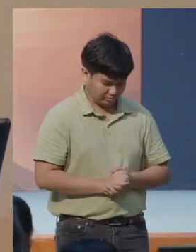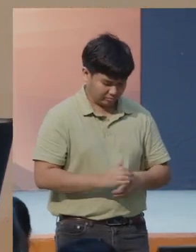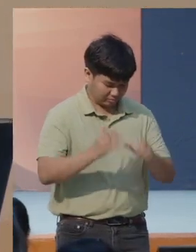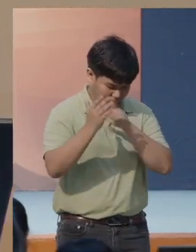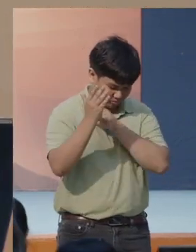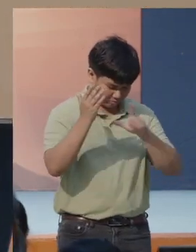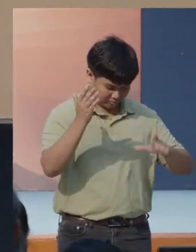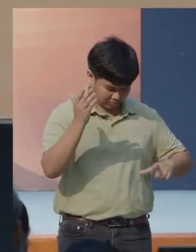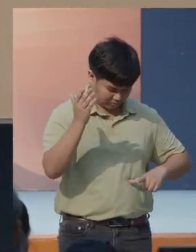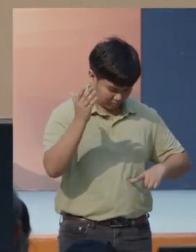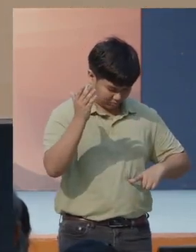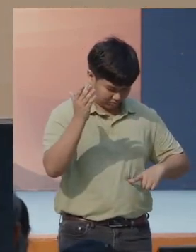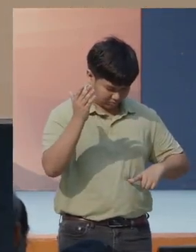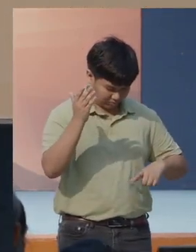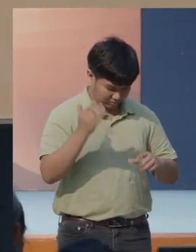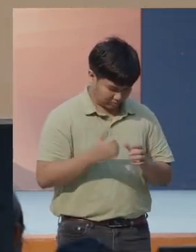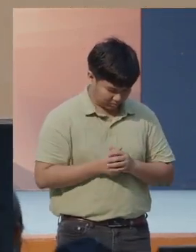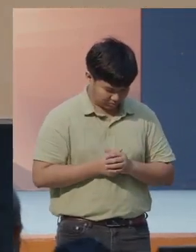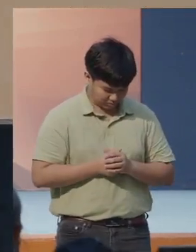Lord,